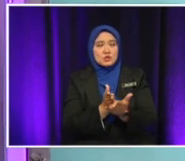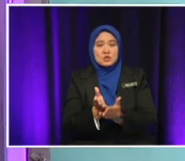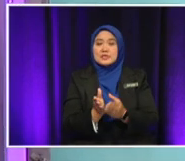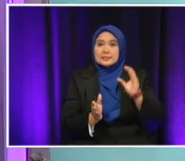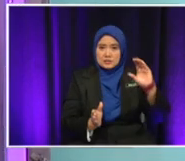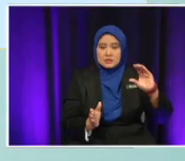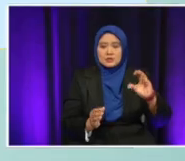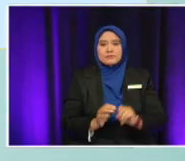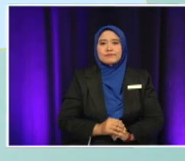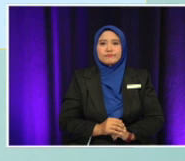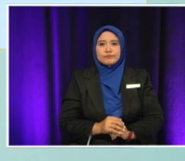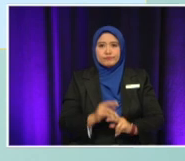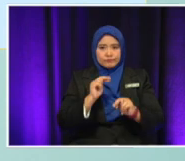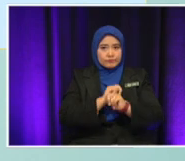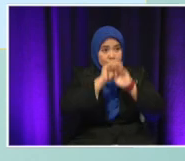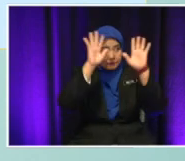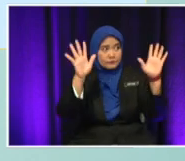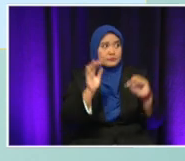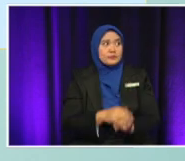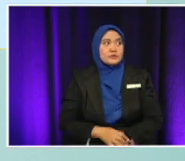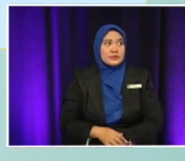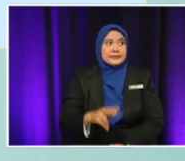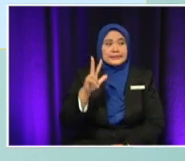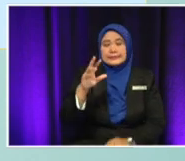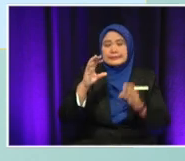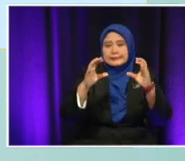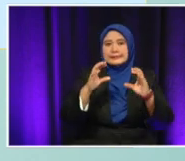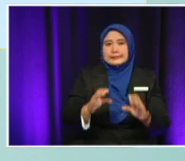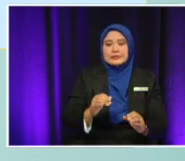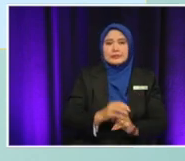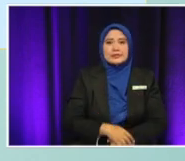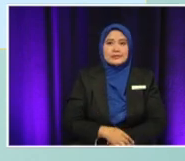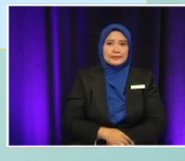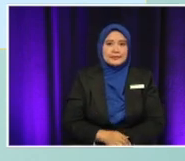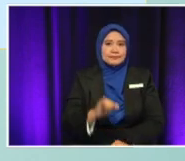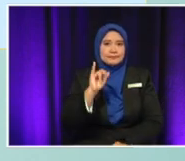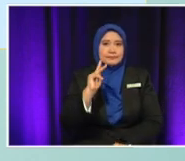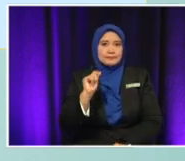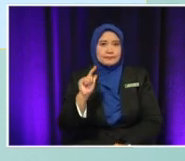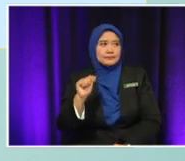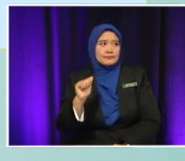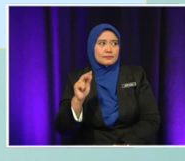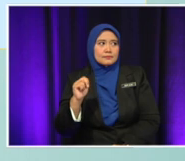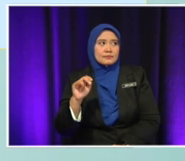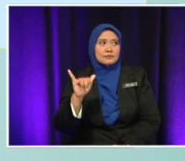Terangkan tiga ciri pengiklanan yang baik boleh di aplikasikan bagi mempromosikan produk tersebut